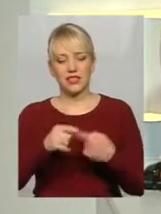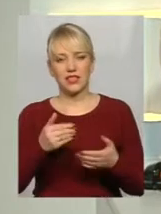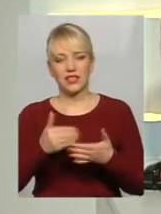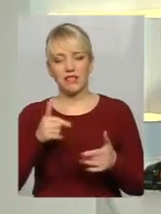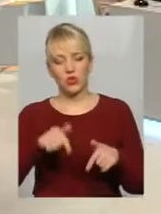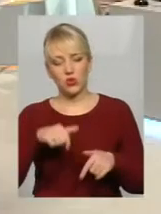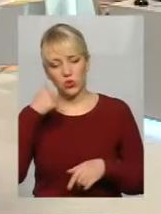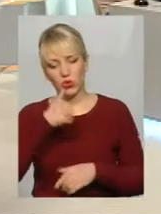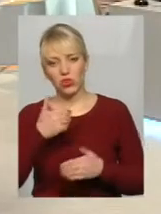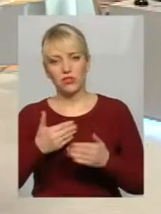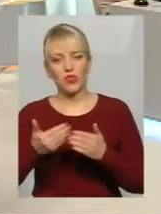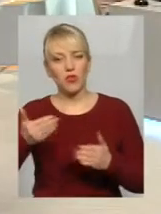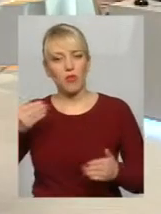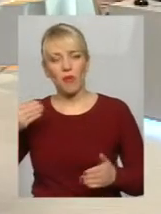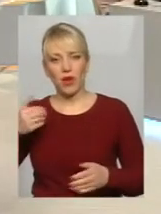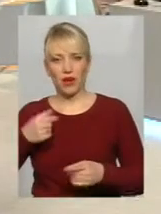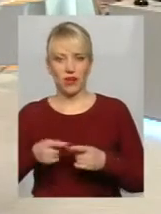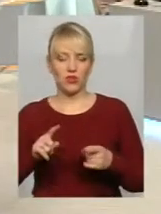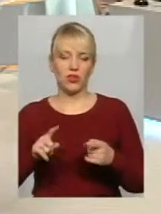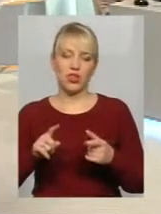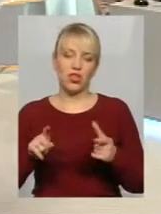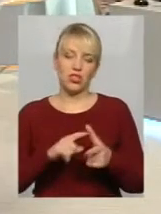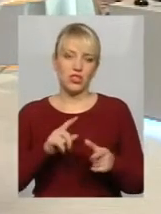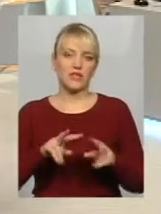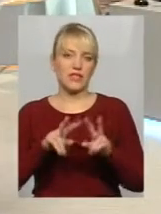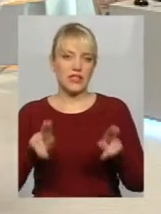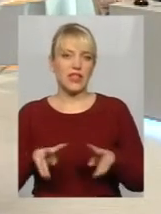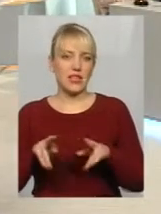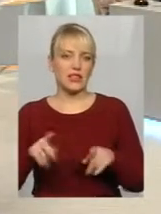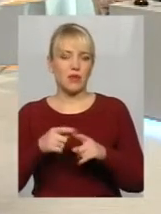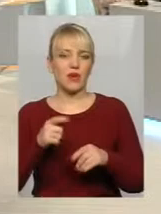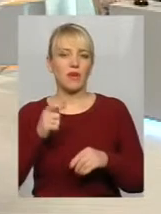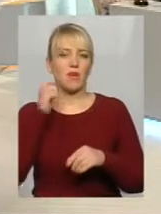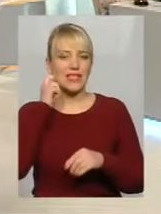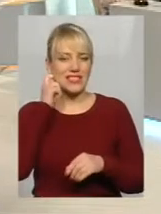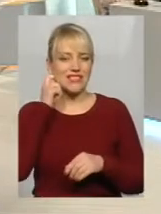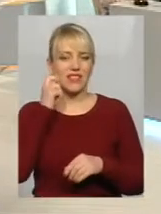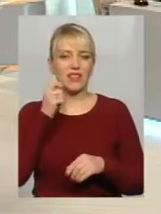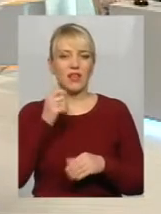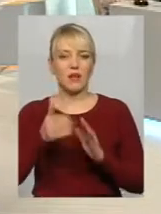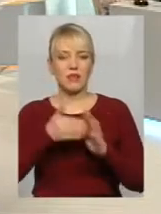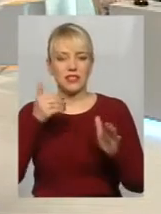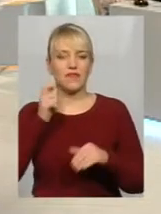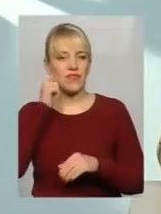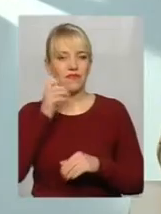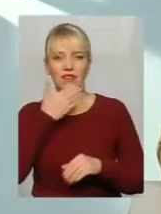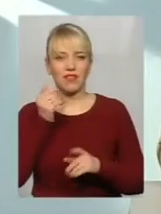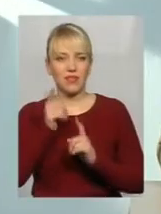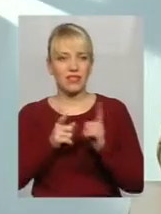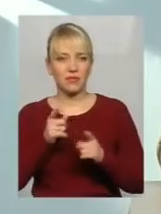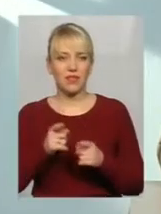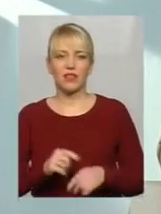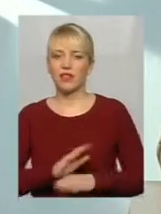минулорічного, позаминулорічного, чи все так от, тобто, ну, призовний вік не змінений? Призовний вік не змінений, але